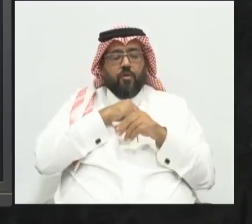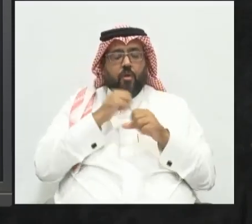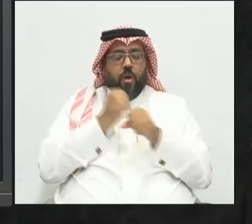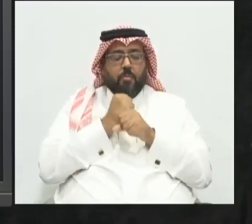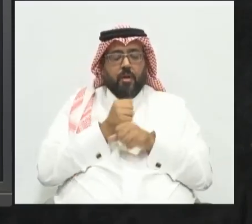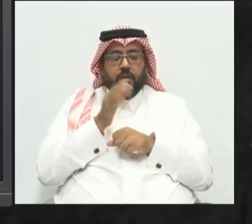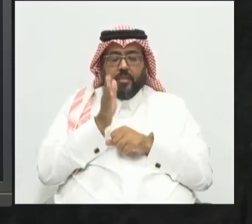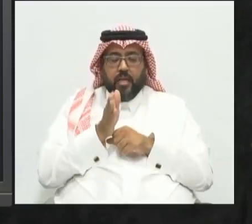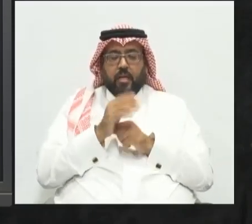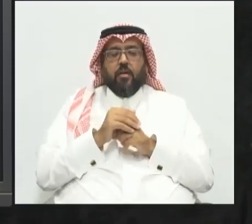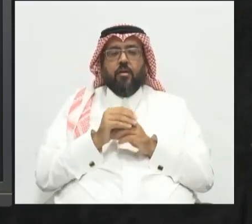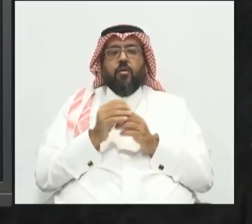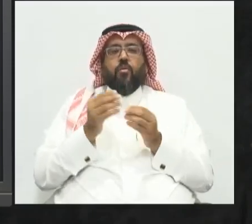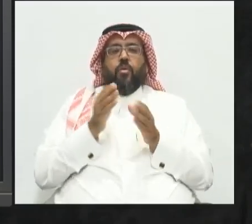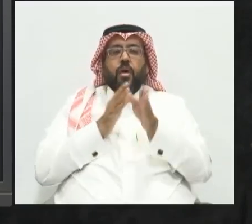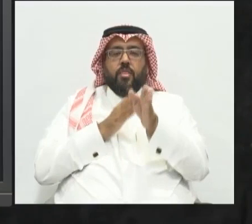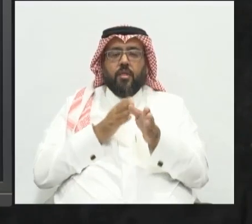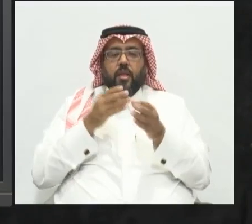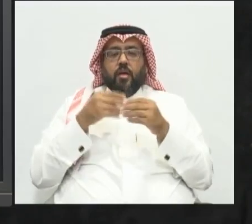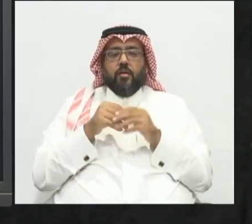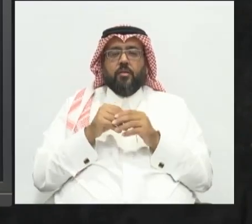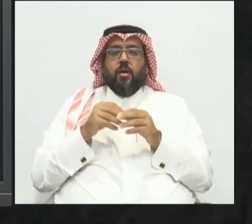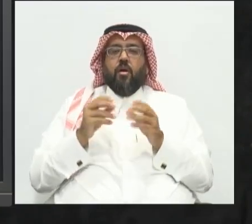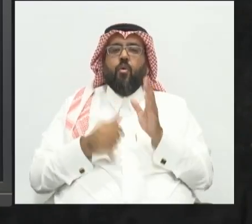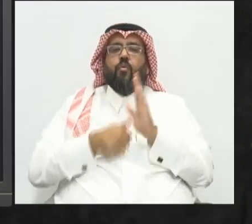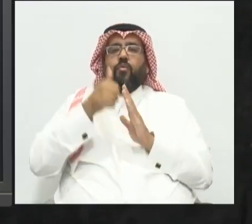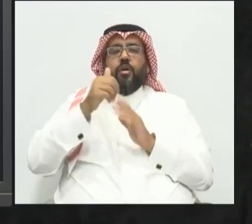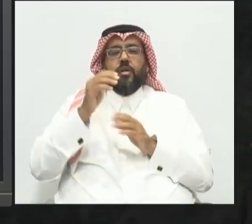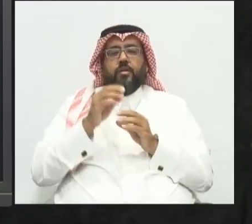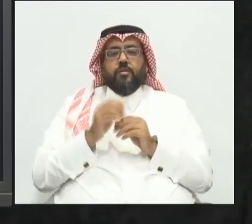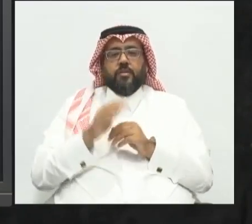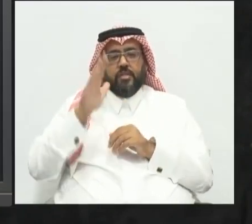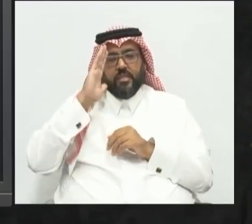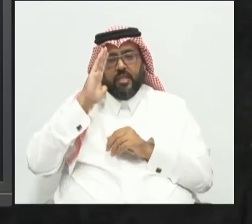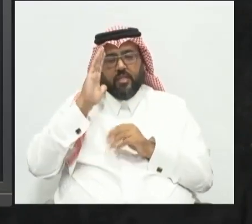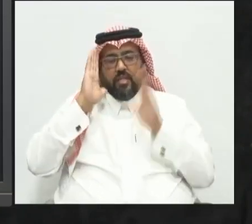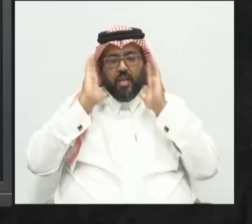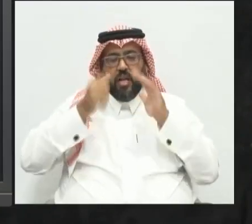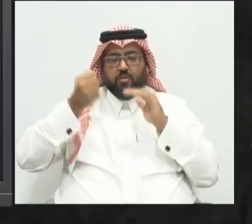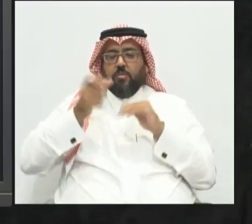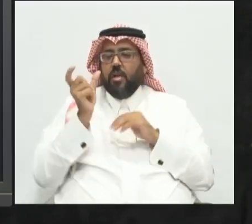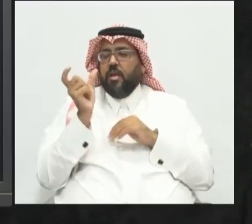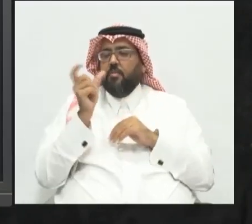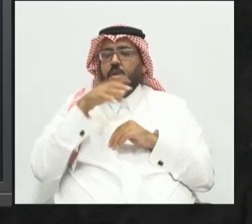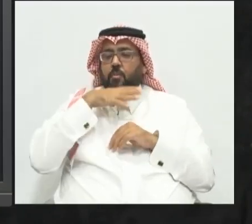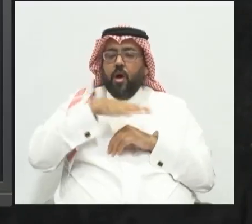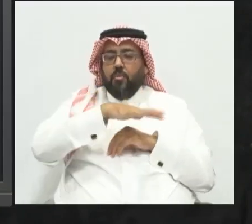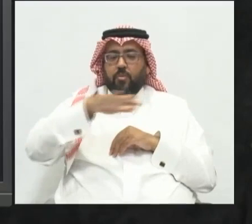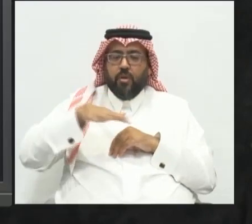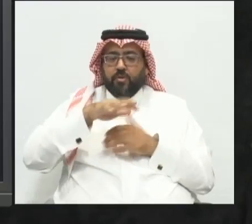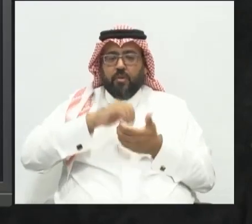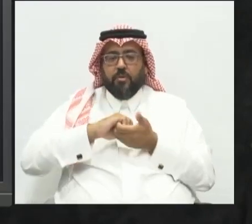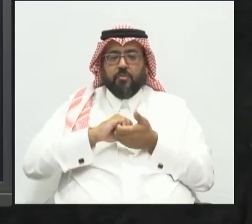الصالح ويلهمنا رشدنا وان يوفقنا لكل خير ويعيننا عليه وصلى الله على نبينا محمد واله